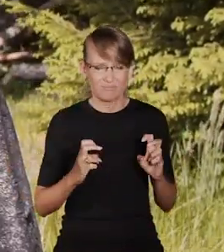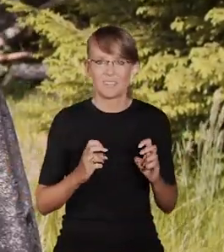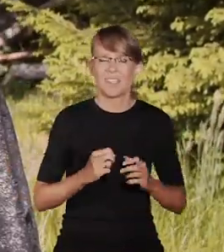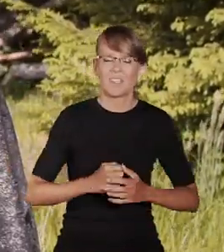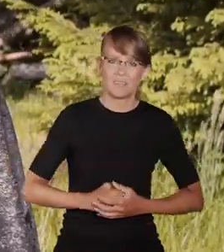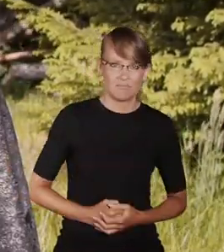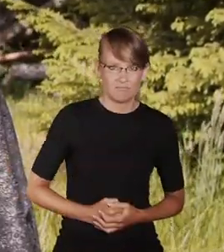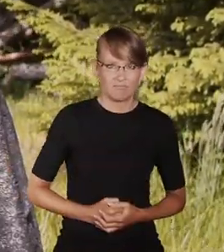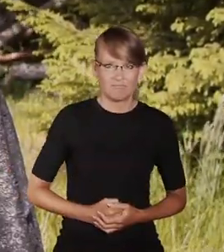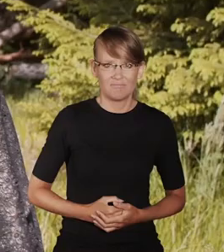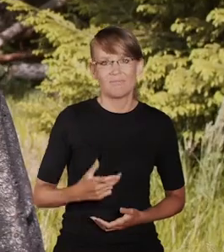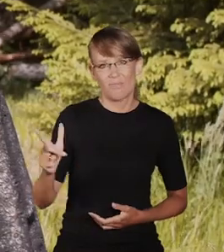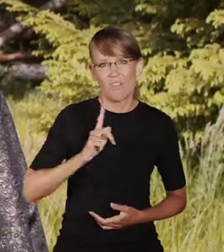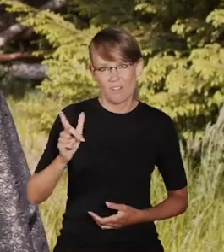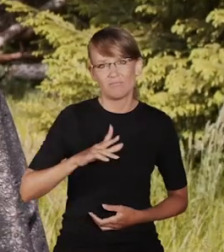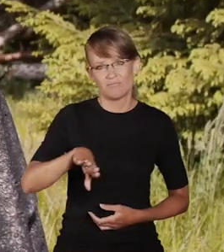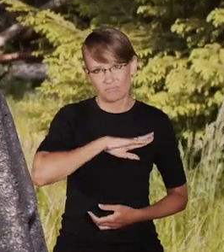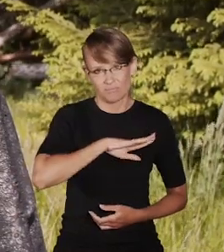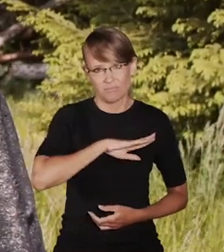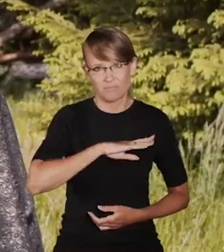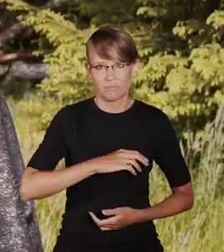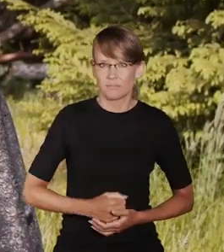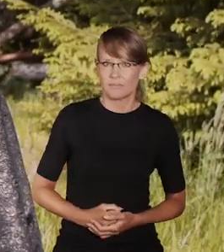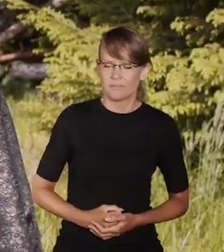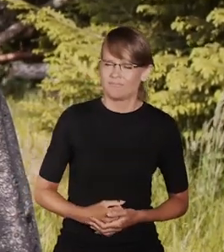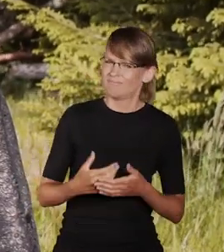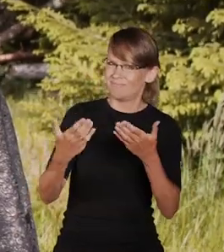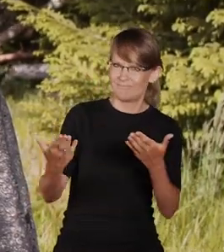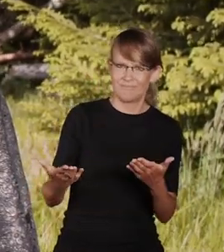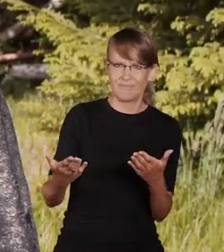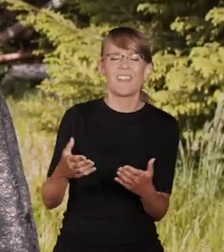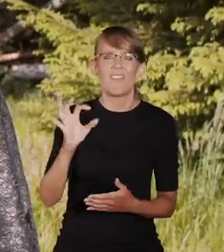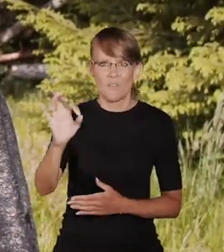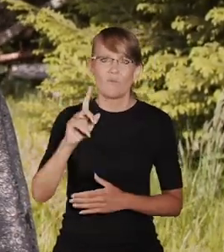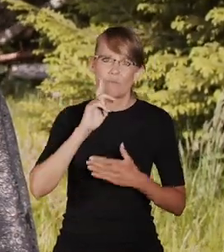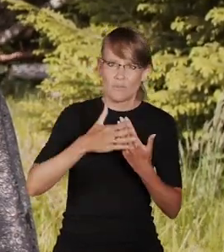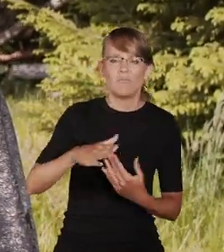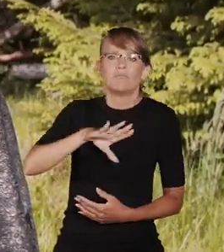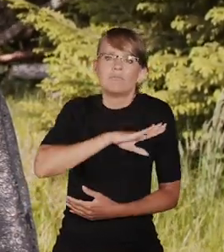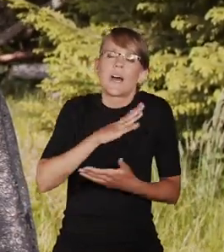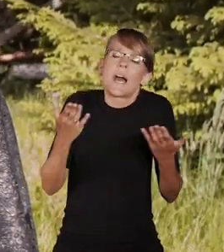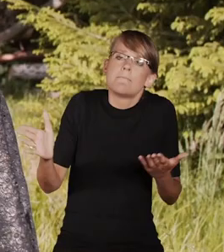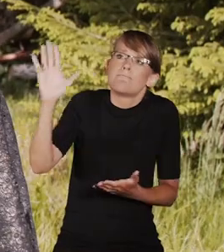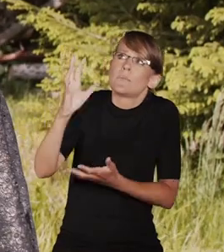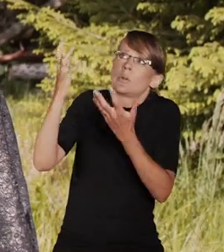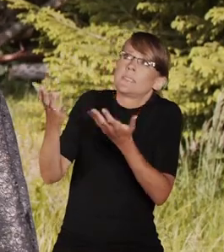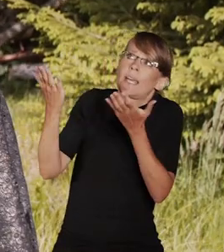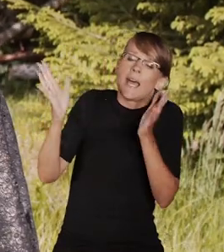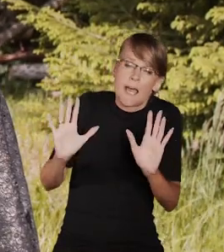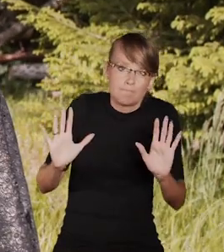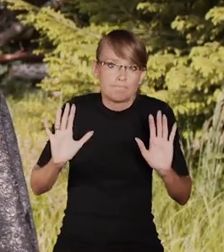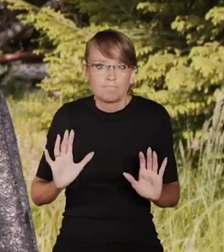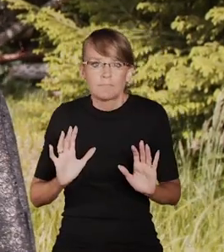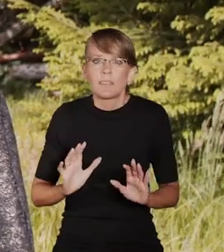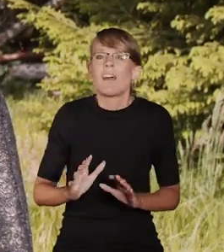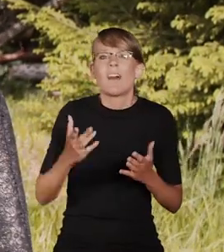co? Skończyło się moje życie. Mąż w grobie. Ja zamknęłam się w czterech